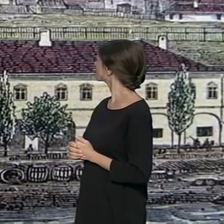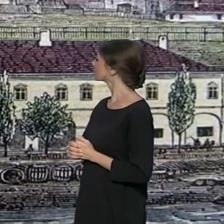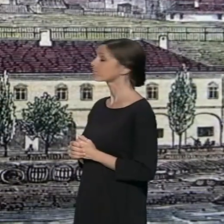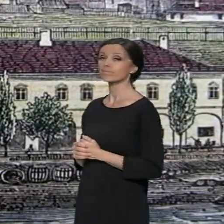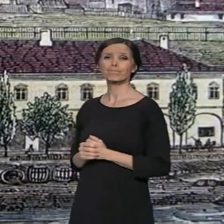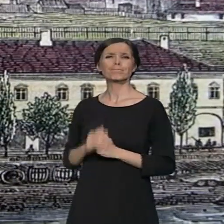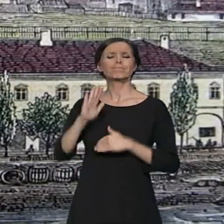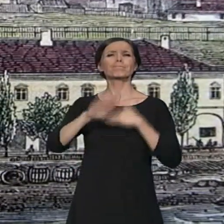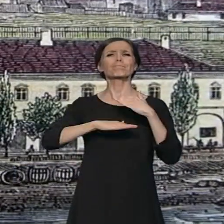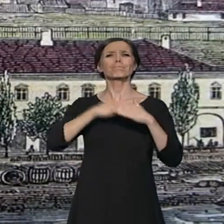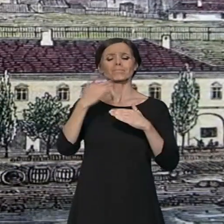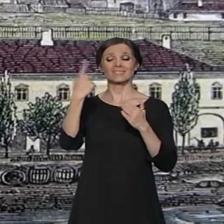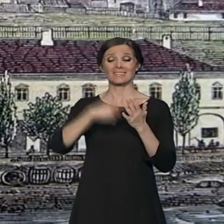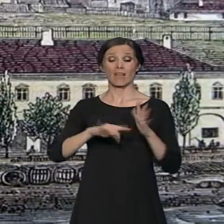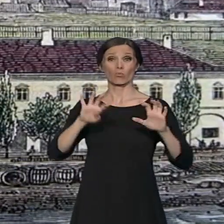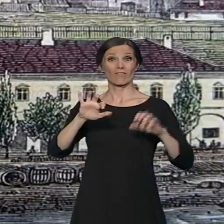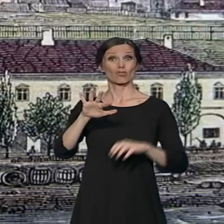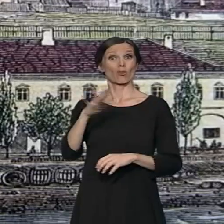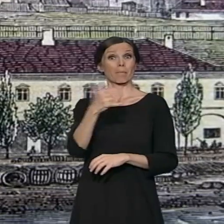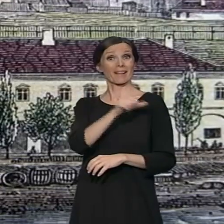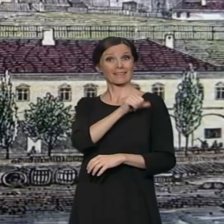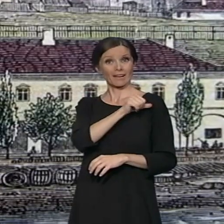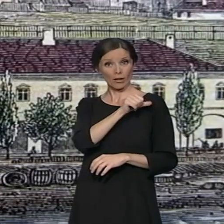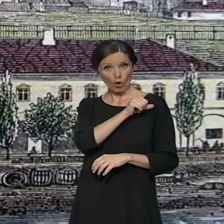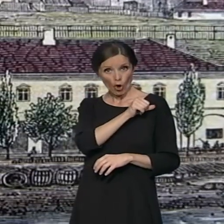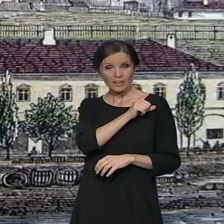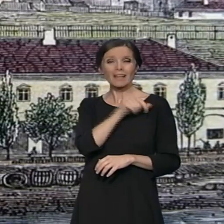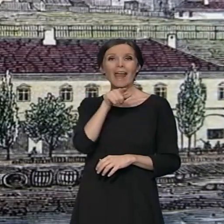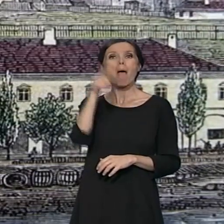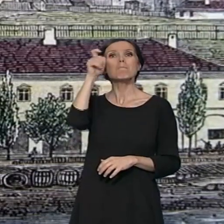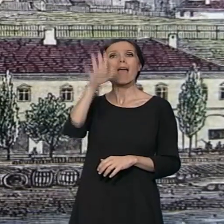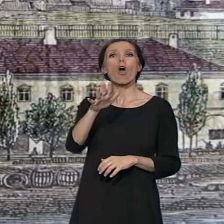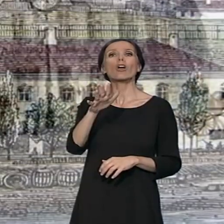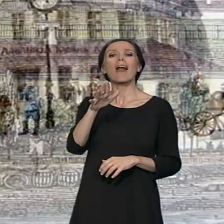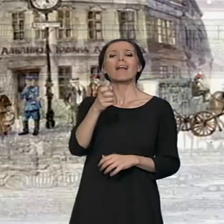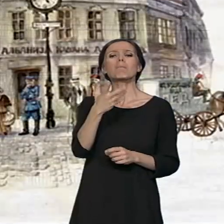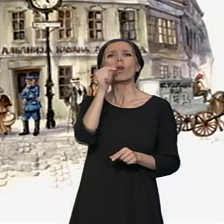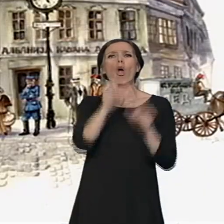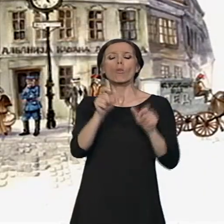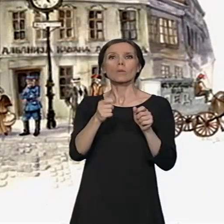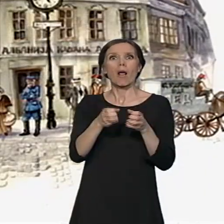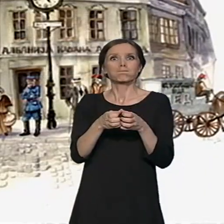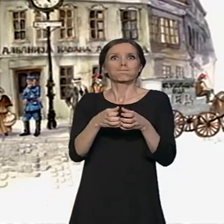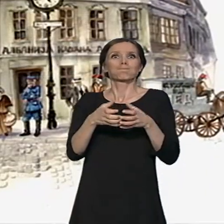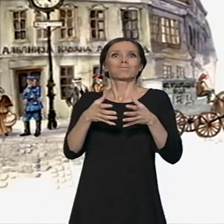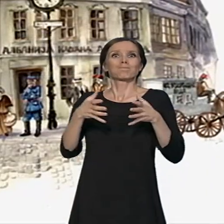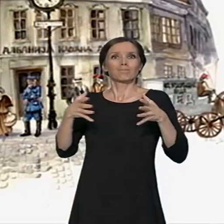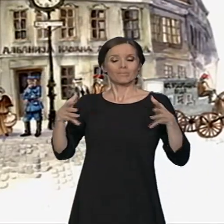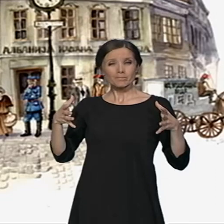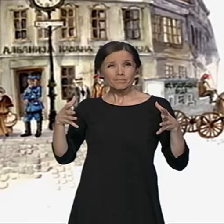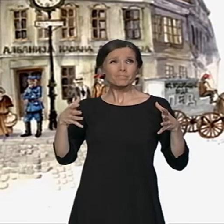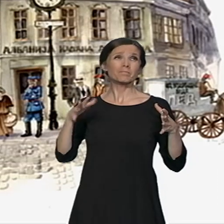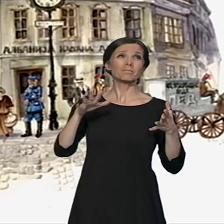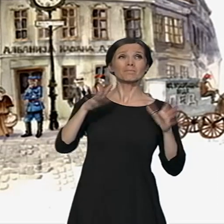Tek 1905. Beograd će se približiti broju stanovnika iz sredine 17. veka. Beograd